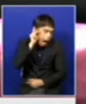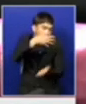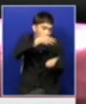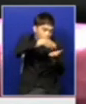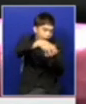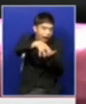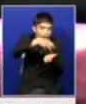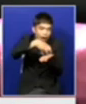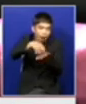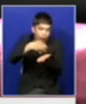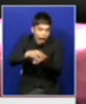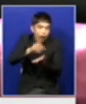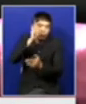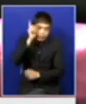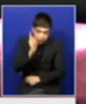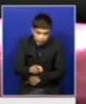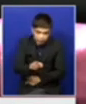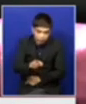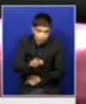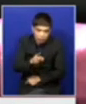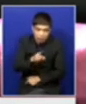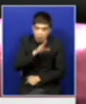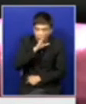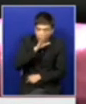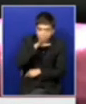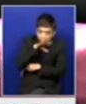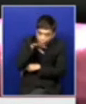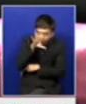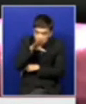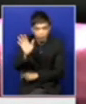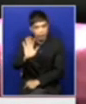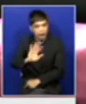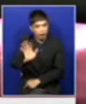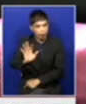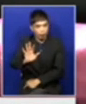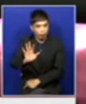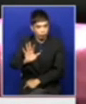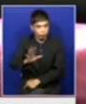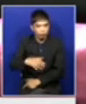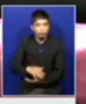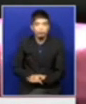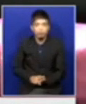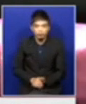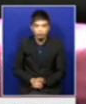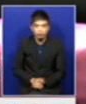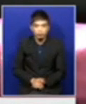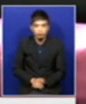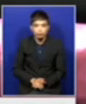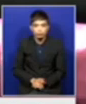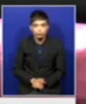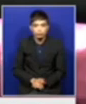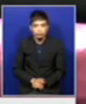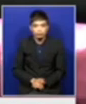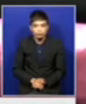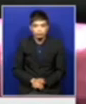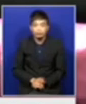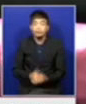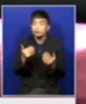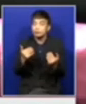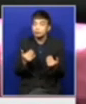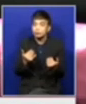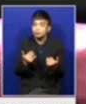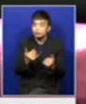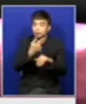างนี้แล้วดิฉันก็รู้สึกมีความมั่นใจมากกว่าเห็นการทำงานของรัฐบาลชุดนี้ที่ผ่านมานะคะนอกจากนี้ค่ะท่านประธาน